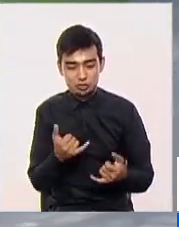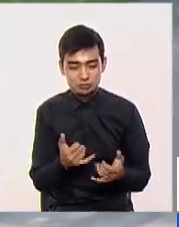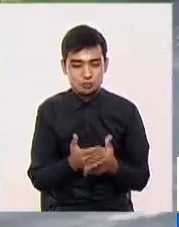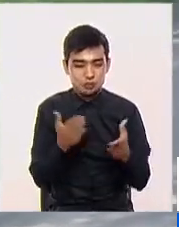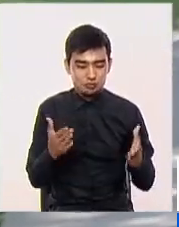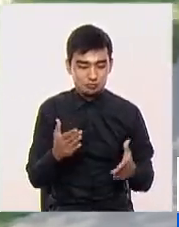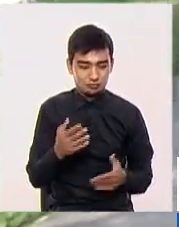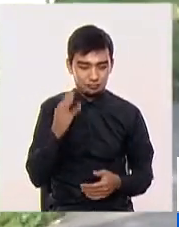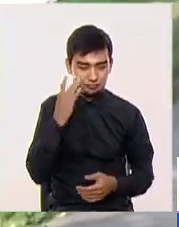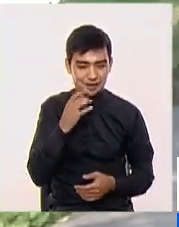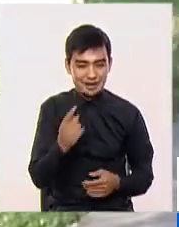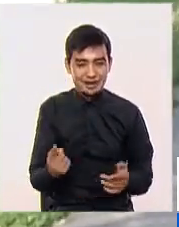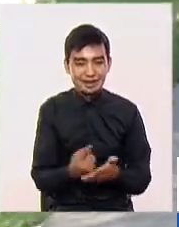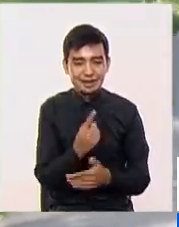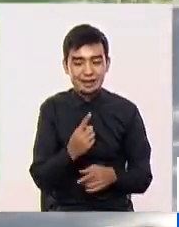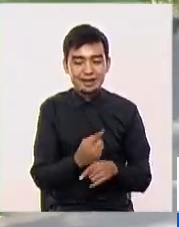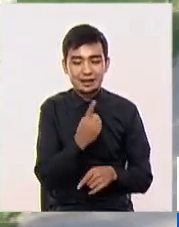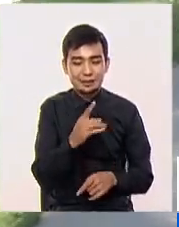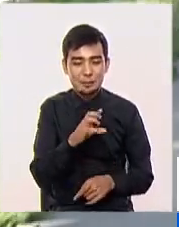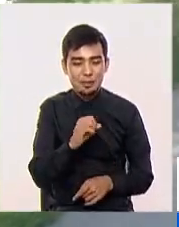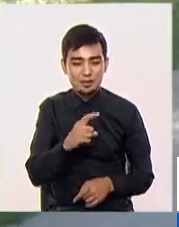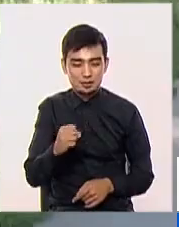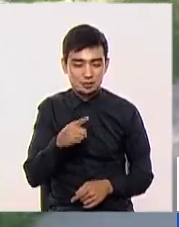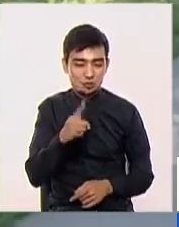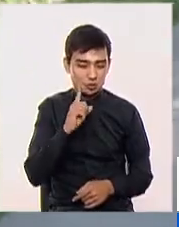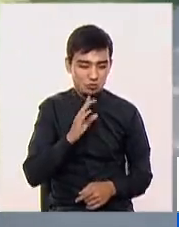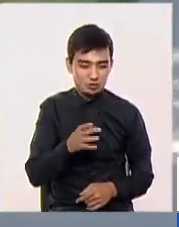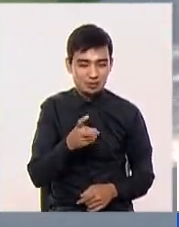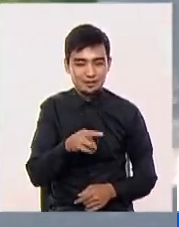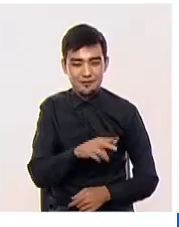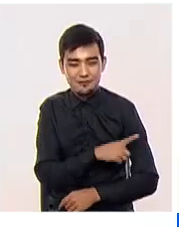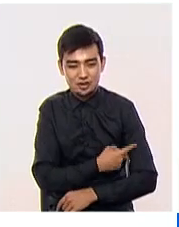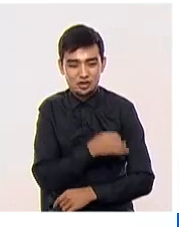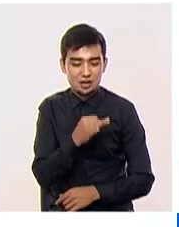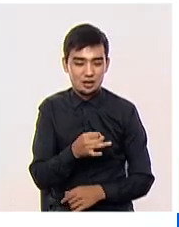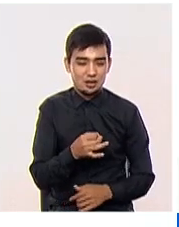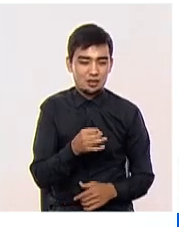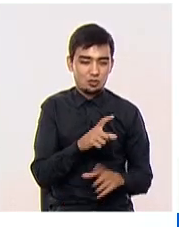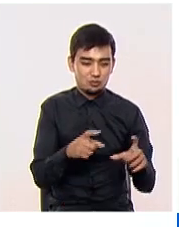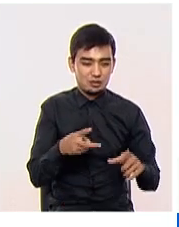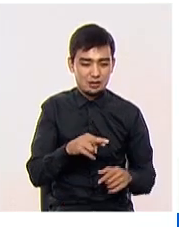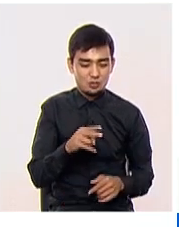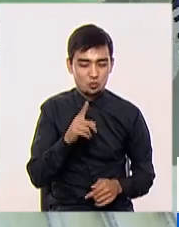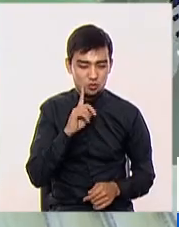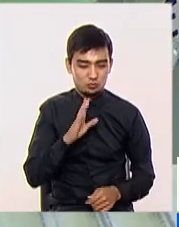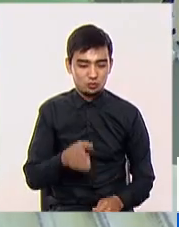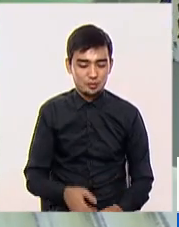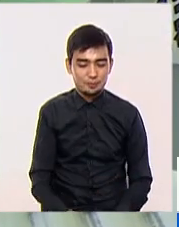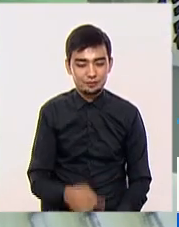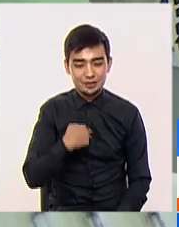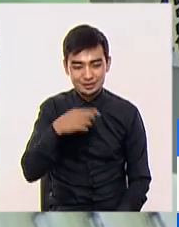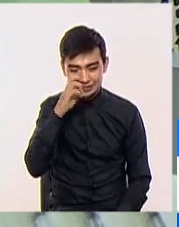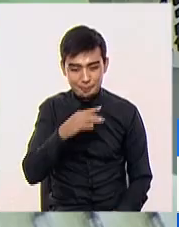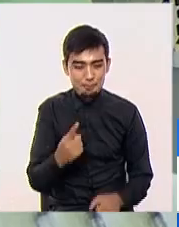масштабнее. Единая база, считает министр, будет удобна и для врачей, и для пациентов. При этом эксперты говорят, что в нашей стране это не